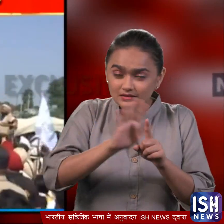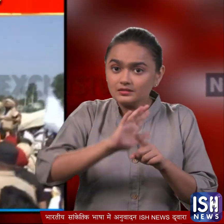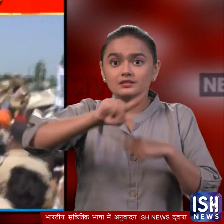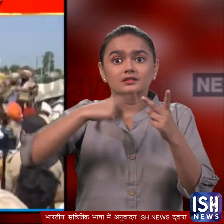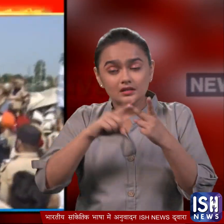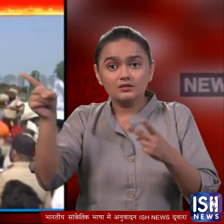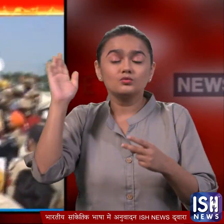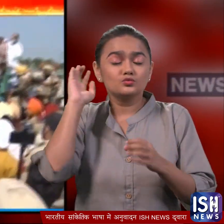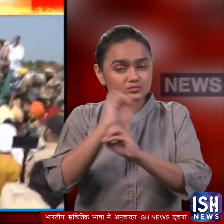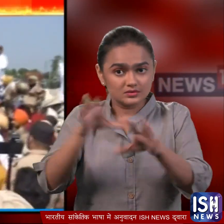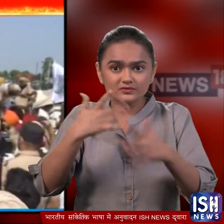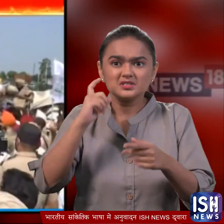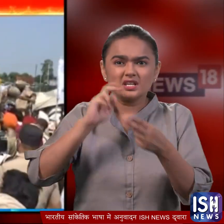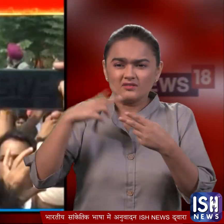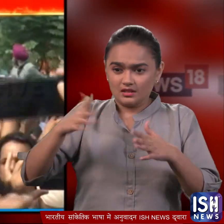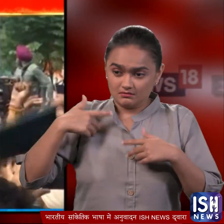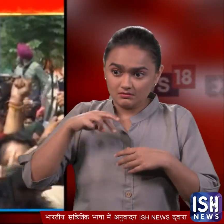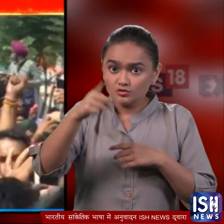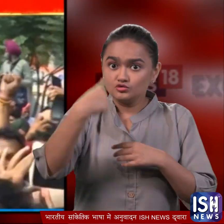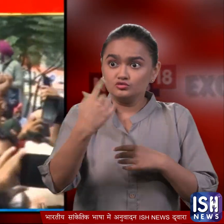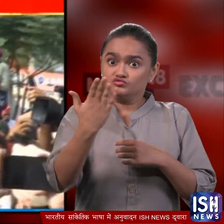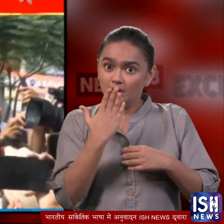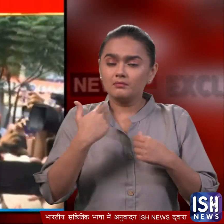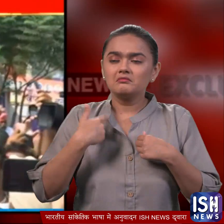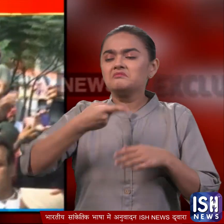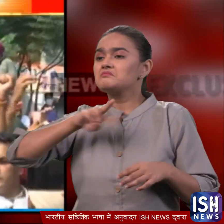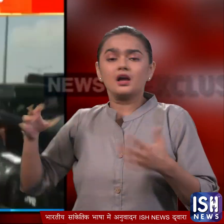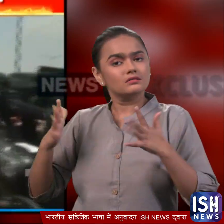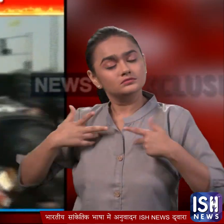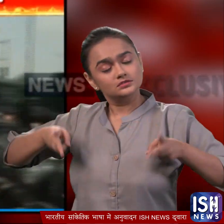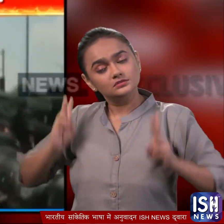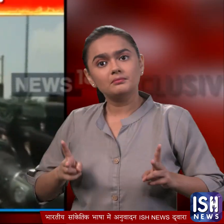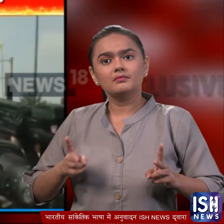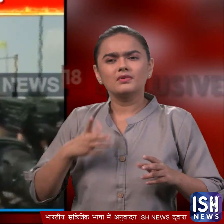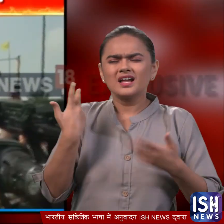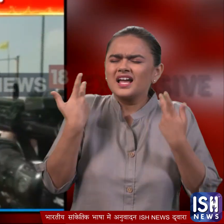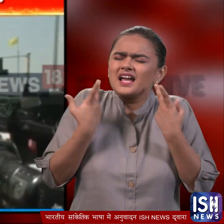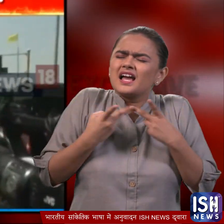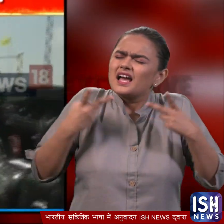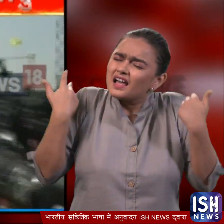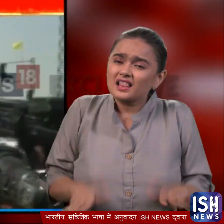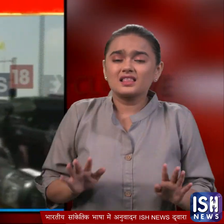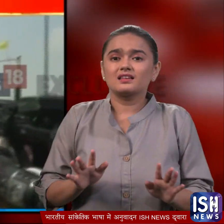यही नहीं, उन्होंने ये संकेत भी दे दिए कि अगर उन्हें कहीं रोका गया तो भी वो पीछे नहीं हटेंगे। कुछ भी हो जाए,